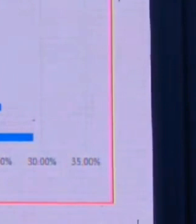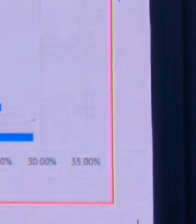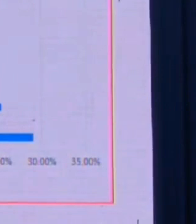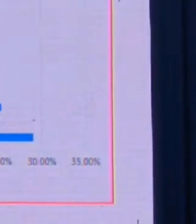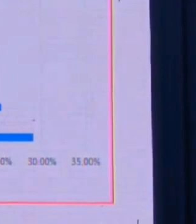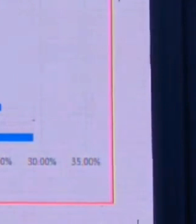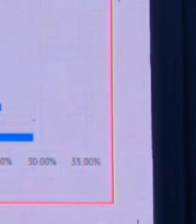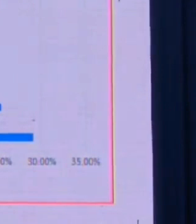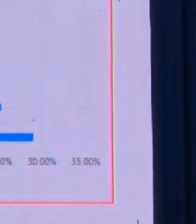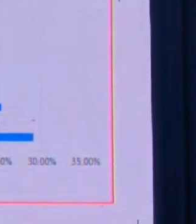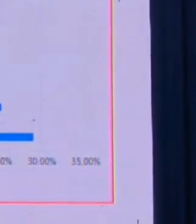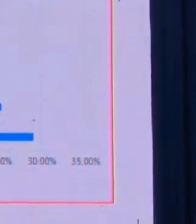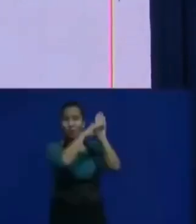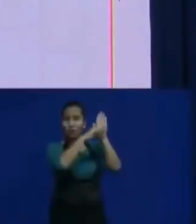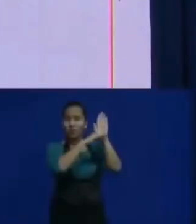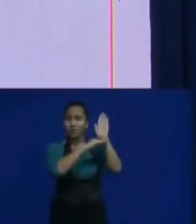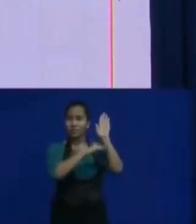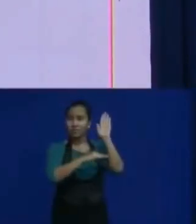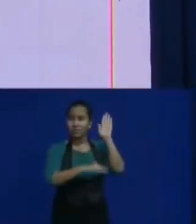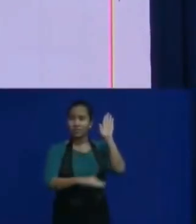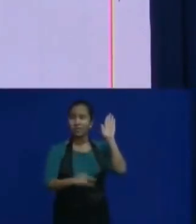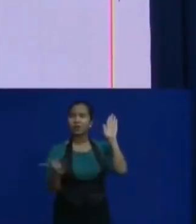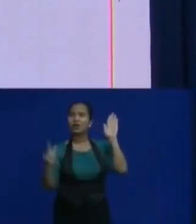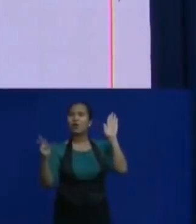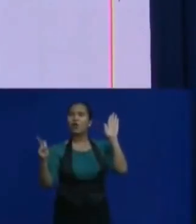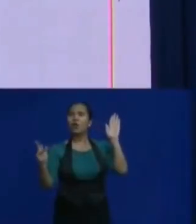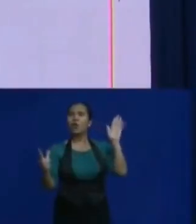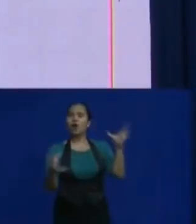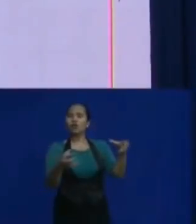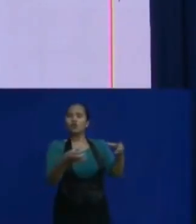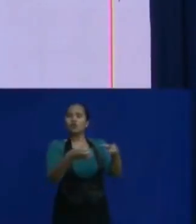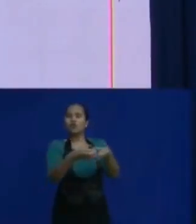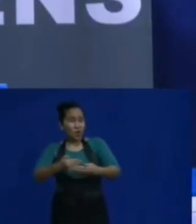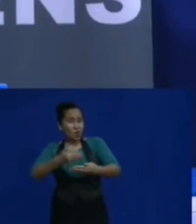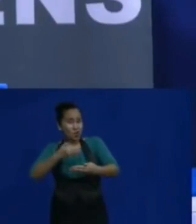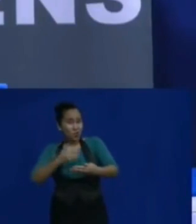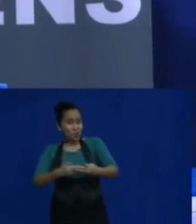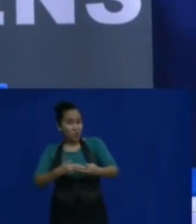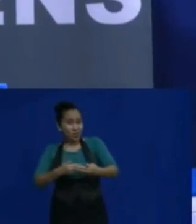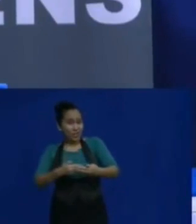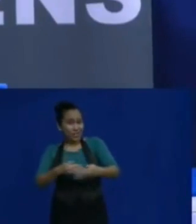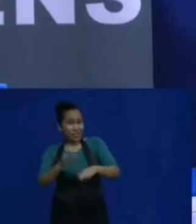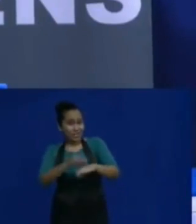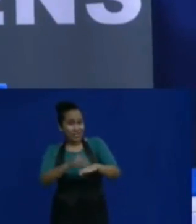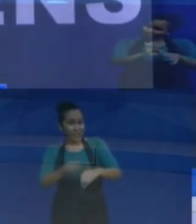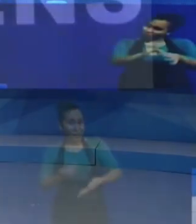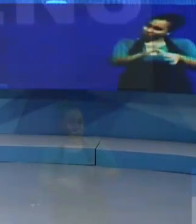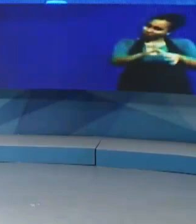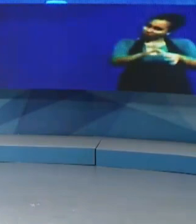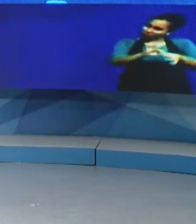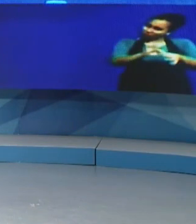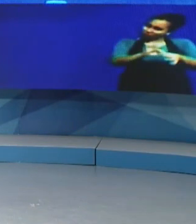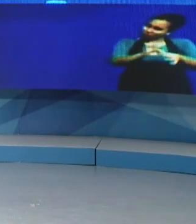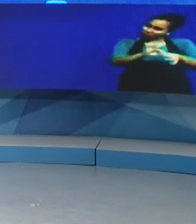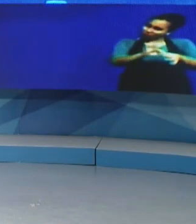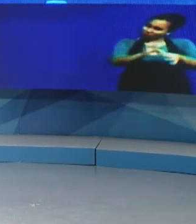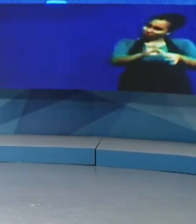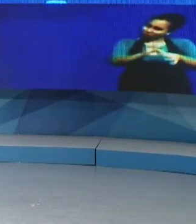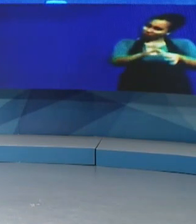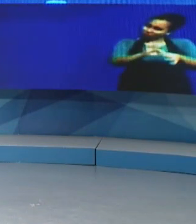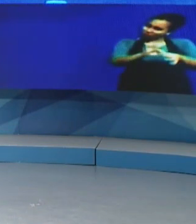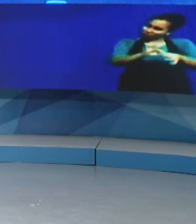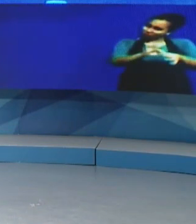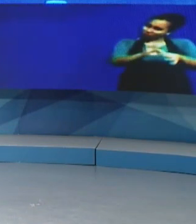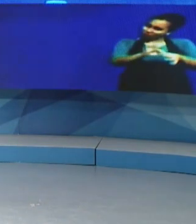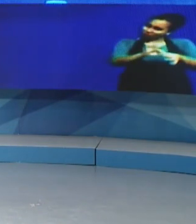22 juni weer te stijgen. De epidemioloog zegt dat mensen vaak genoeg denken dat de COVID-gevallen af en toe